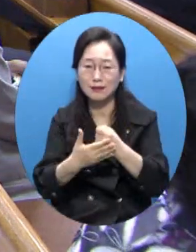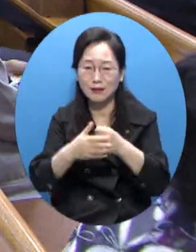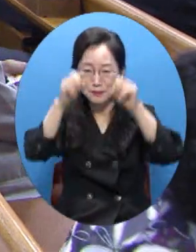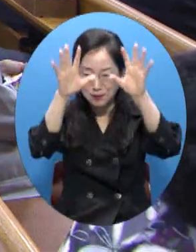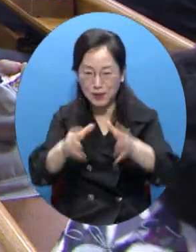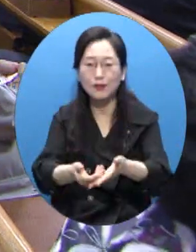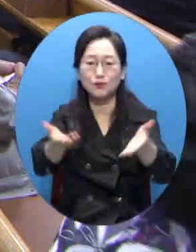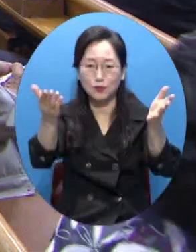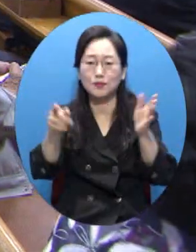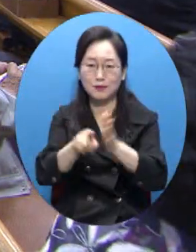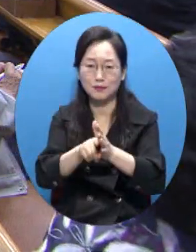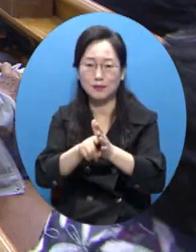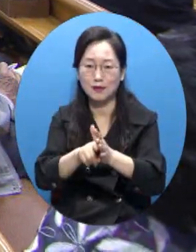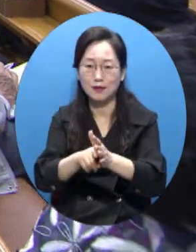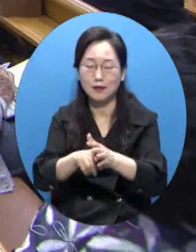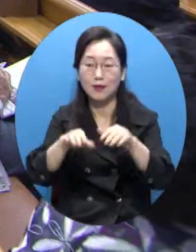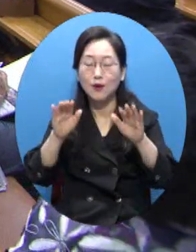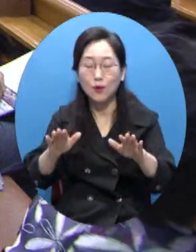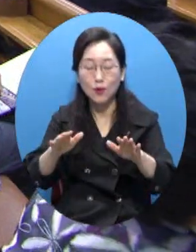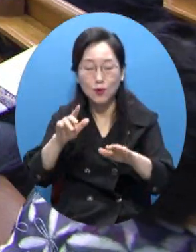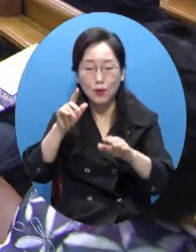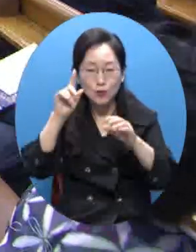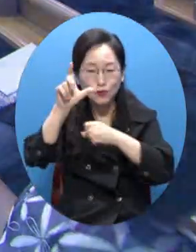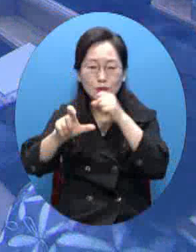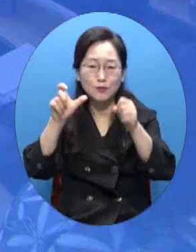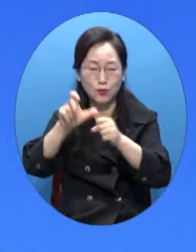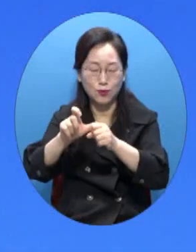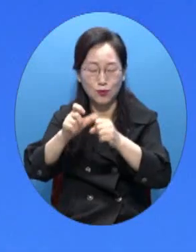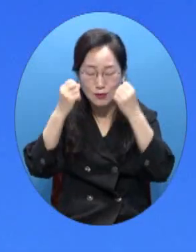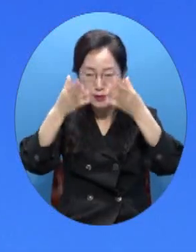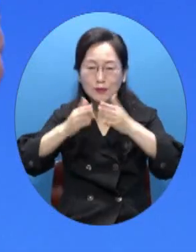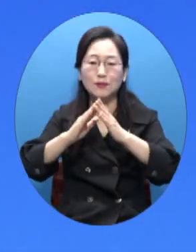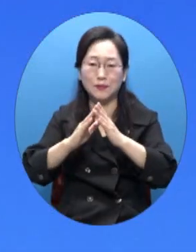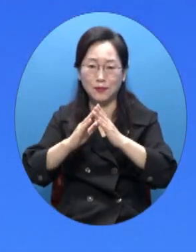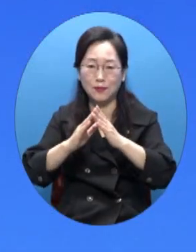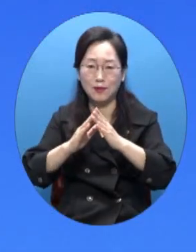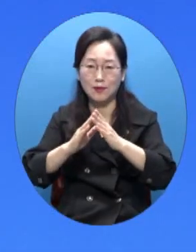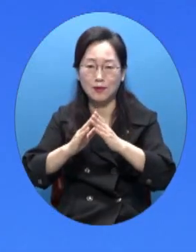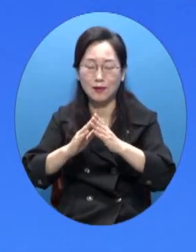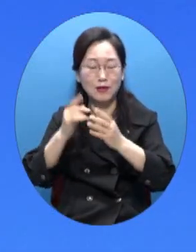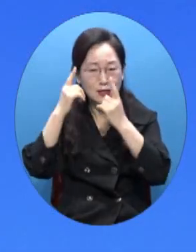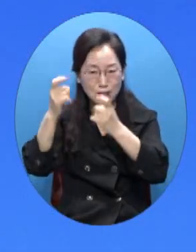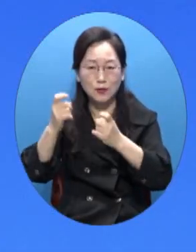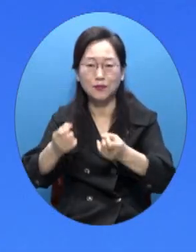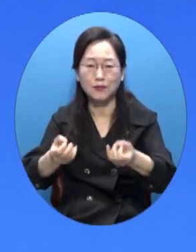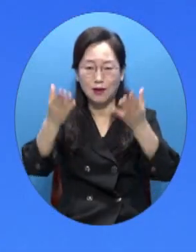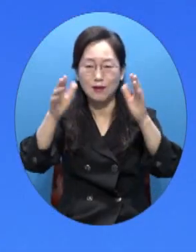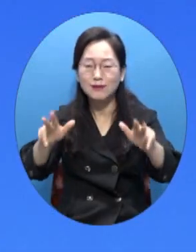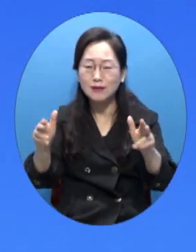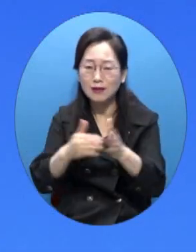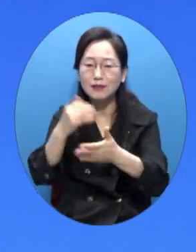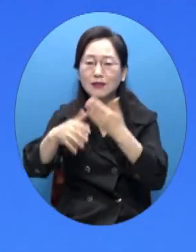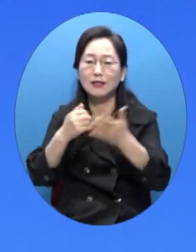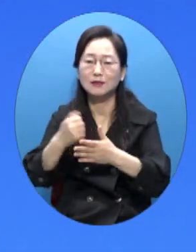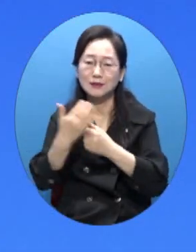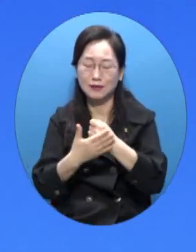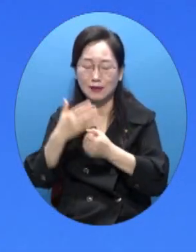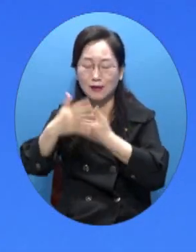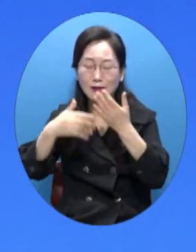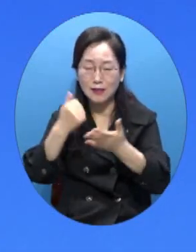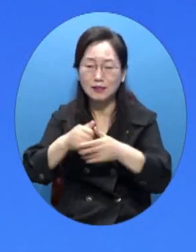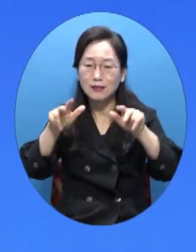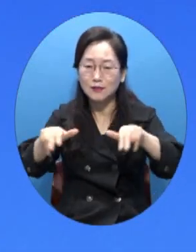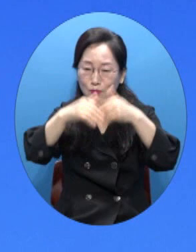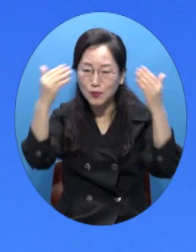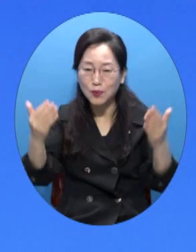것입니다. 올해로 교회 창립 65주년이 되었습니다. 지금까지 이어진 모든 것이 하나님의 은혜입니다. 하나님께서 이